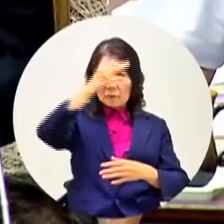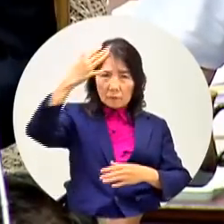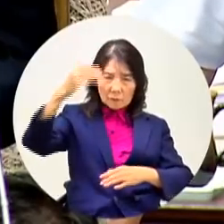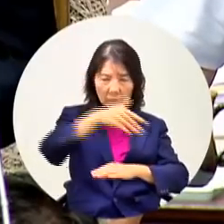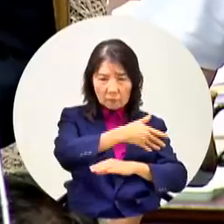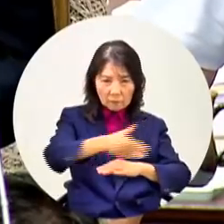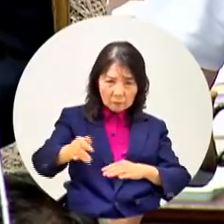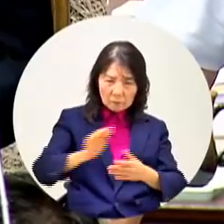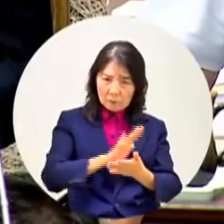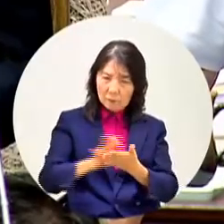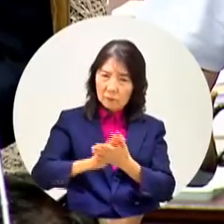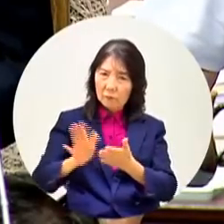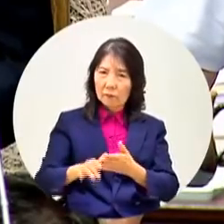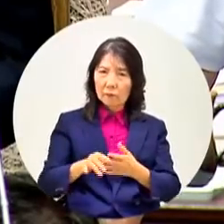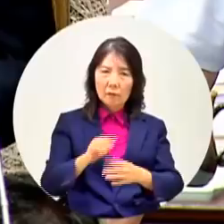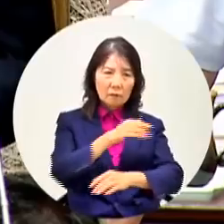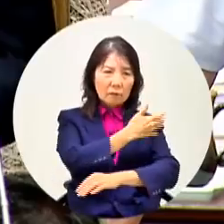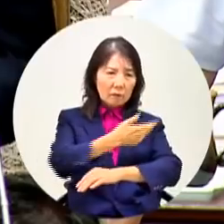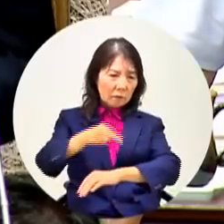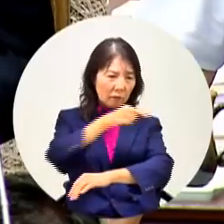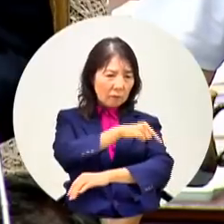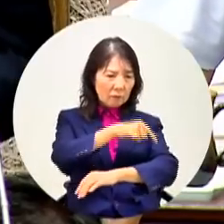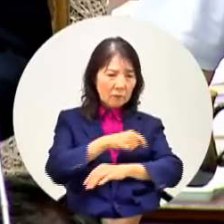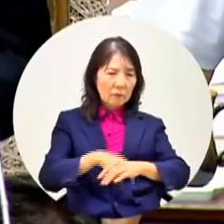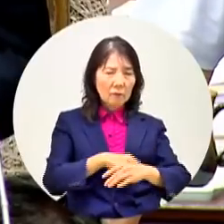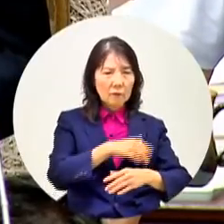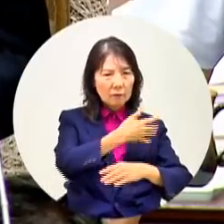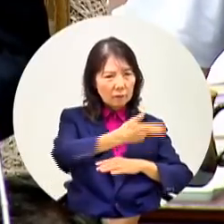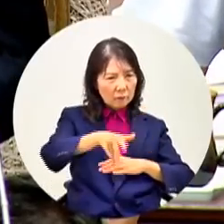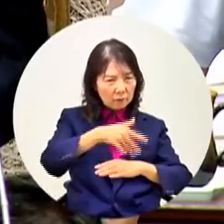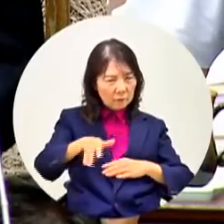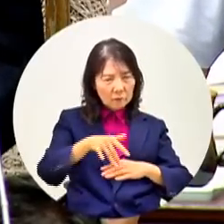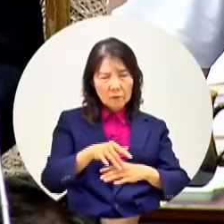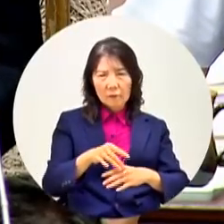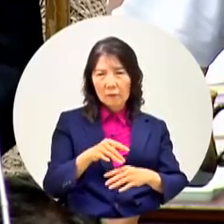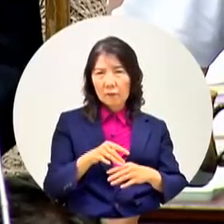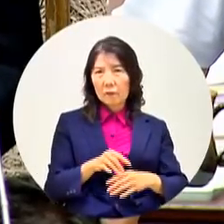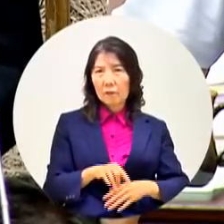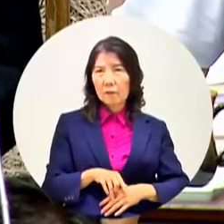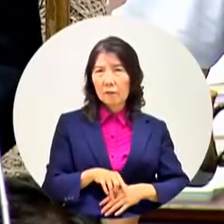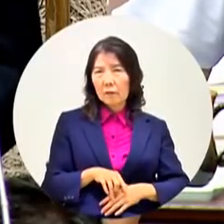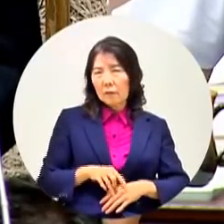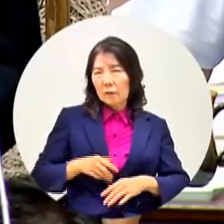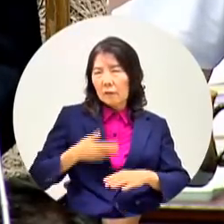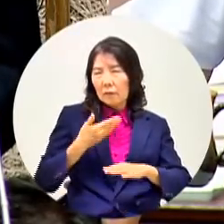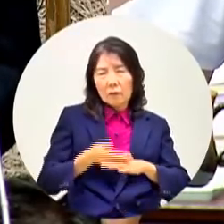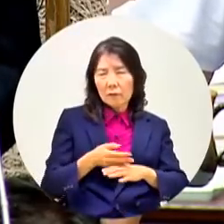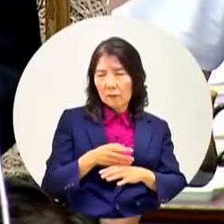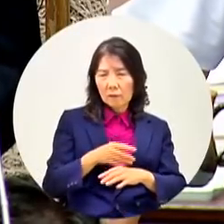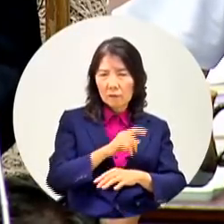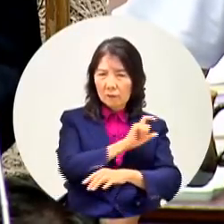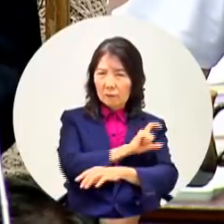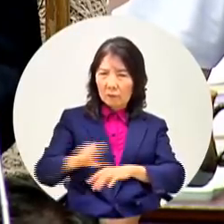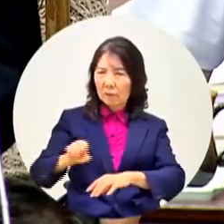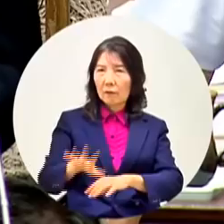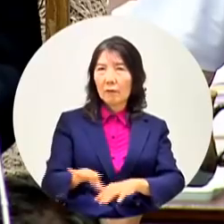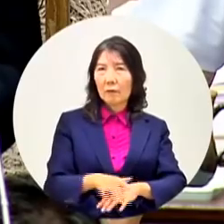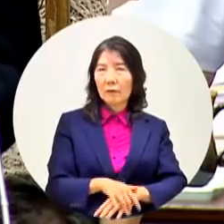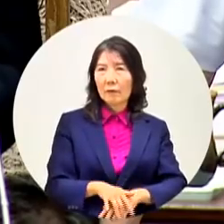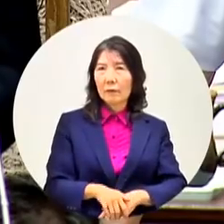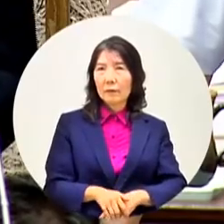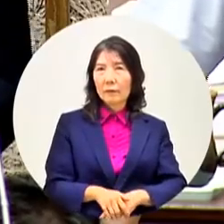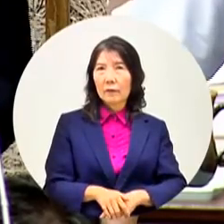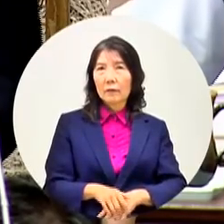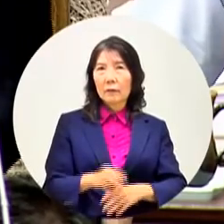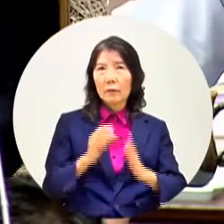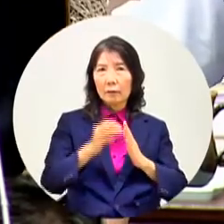源头无甲整治好，其实它排出来就无采咱的用咱的心力来去整治这个凤山区了哈。好，局长请